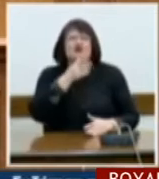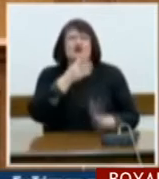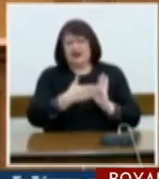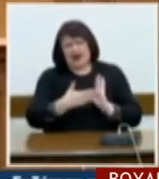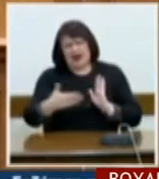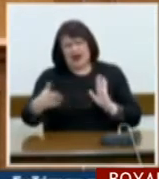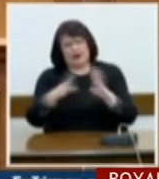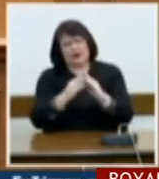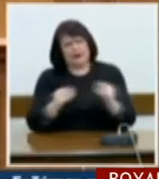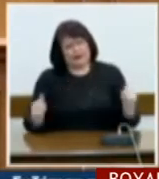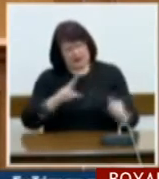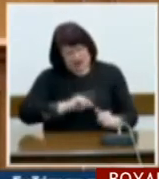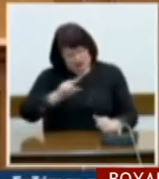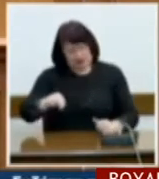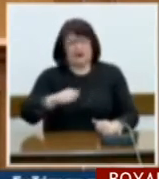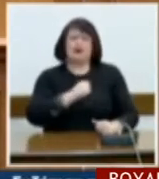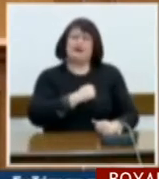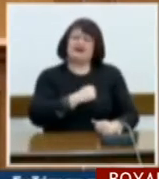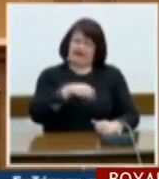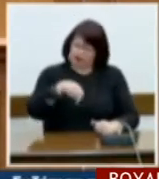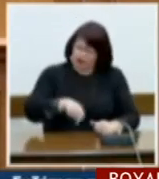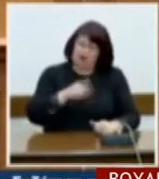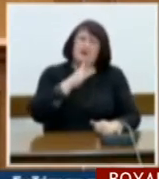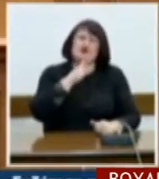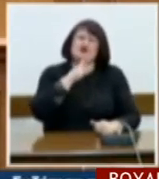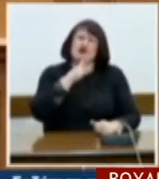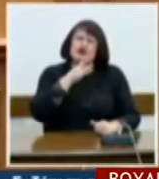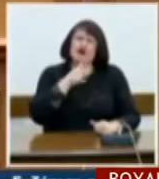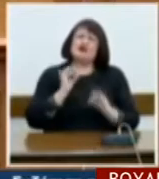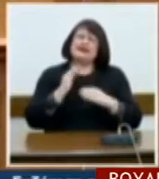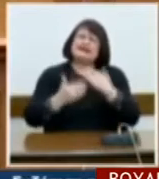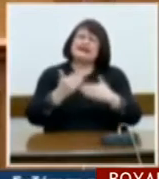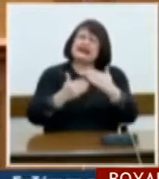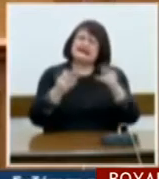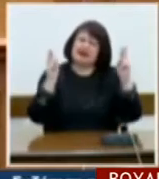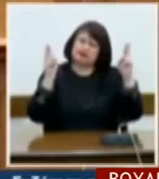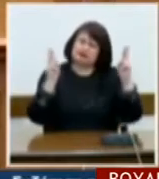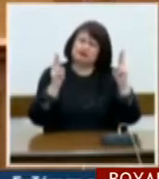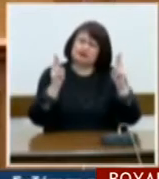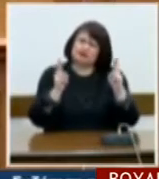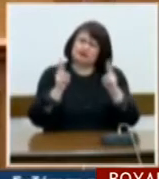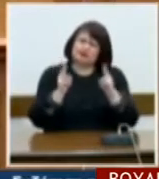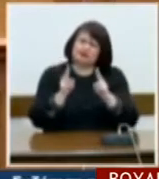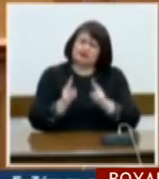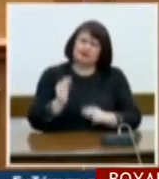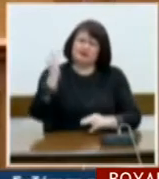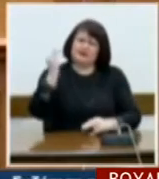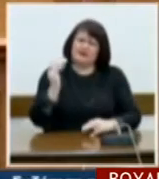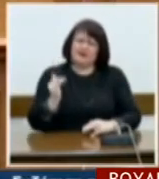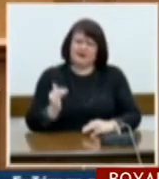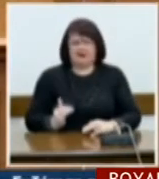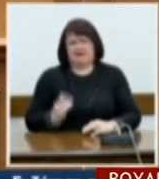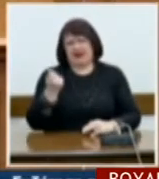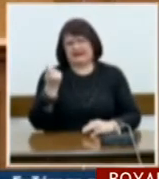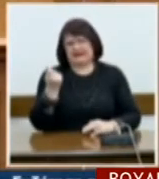τώρα η εκτίμησή μας, όπως σας είπα, είναι ότι θα αρχίσουμε να βλέπουμε μια αποκλιμάκωση στις πληθωριστικές πιέσεις το